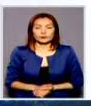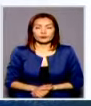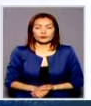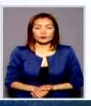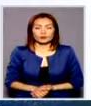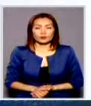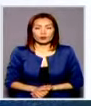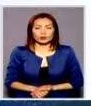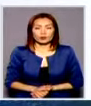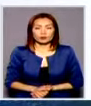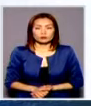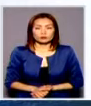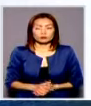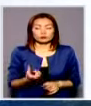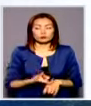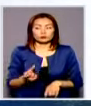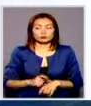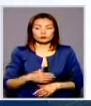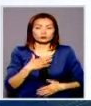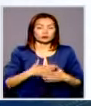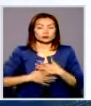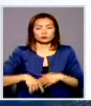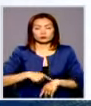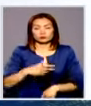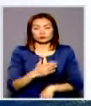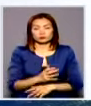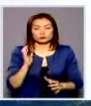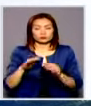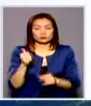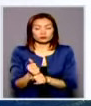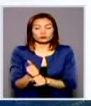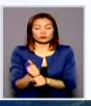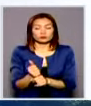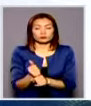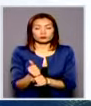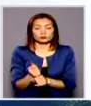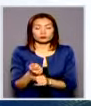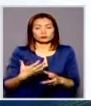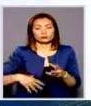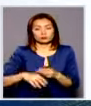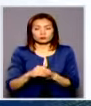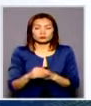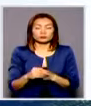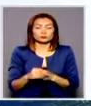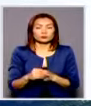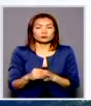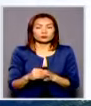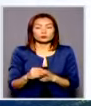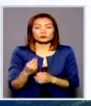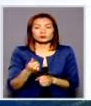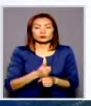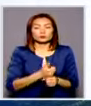жатыр. Мен өте ризамын университеттің басшыларына, деканатқа, кафедра